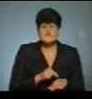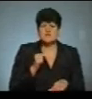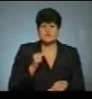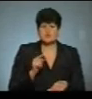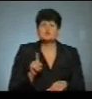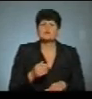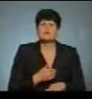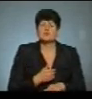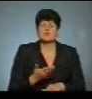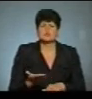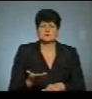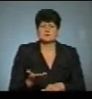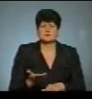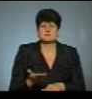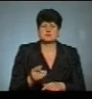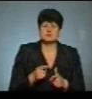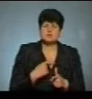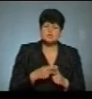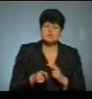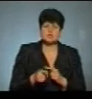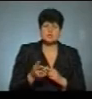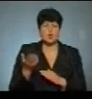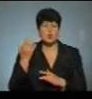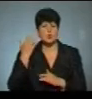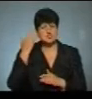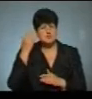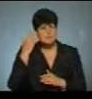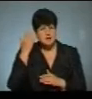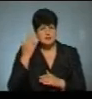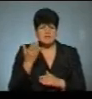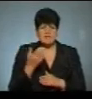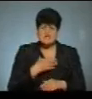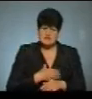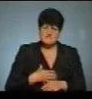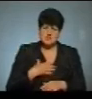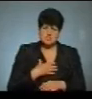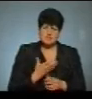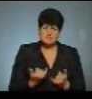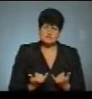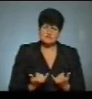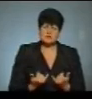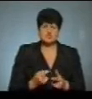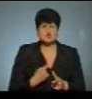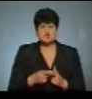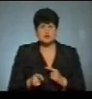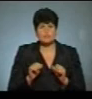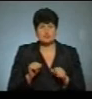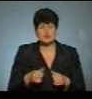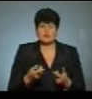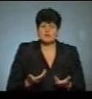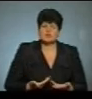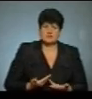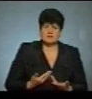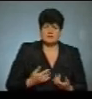що ви хочете, і чи колишні мрії для вас важливі, актуальні, чи ви, можливо, живете